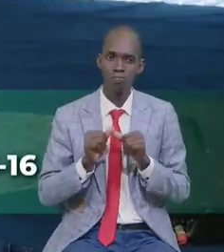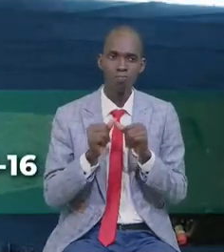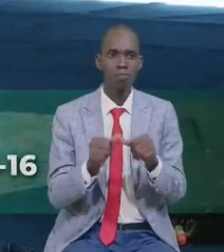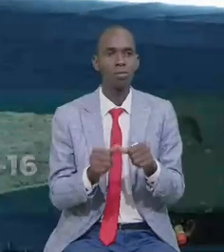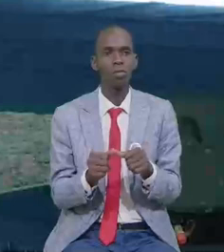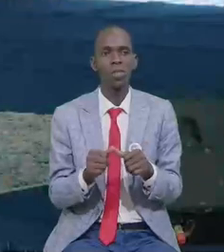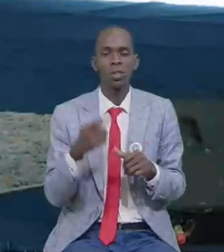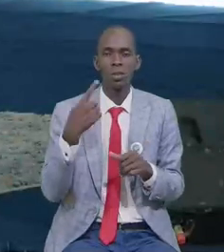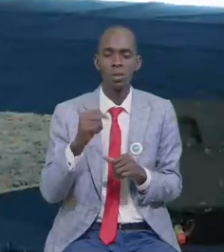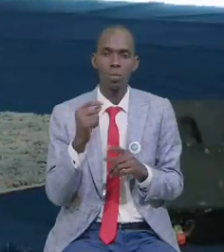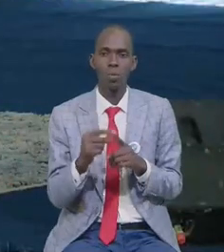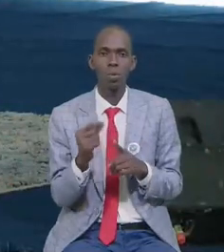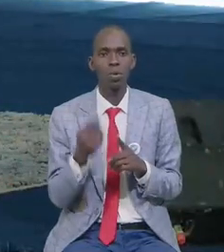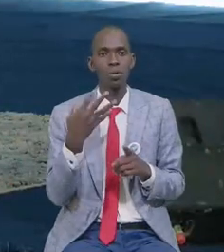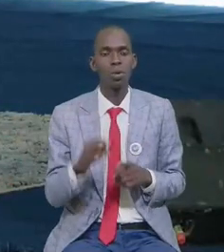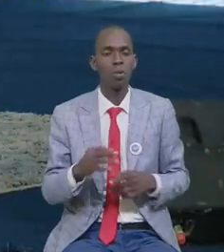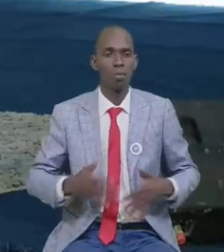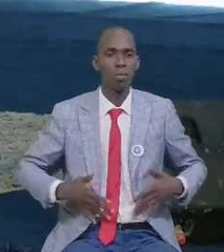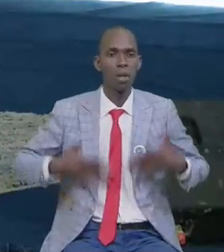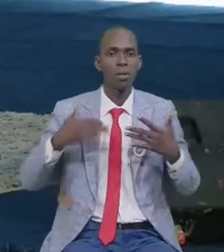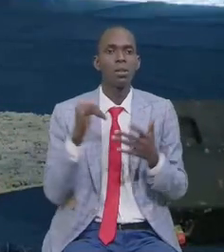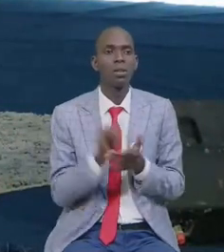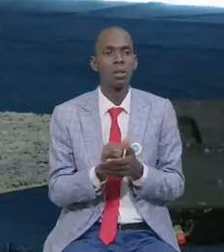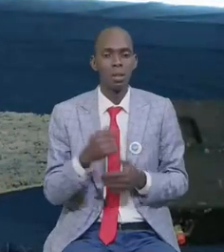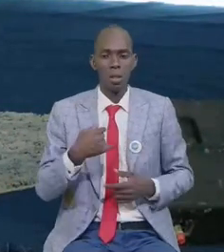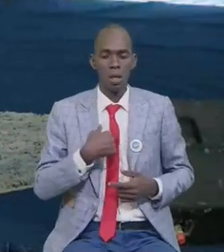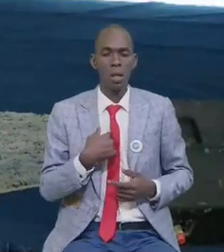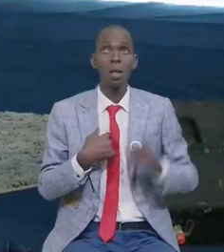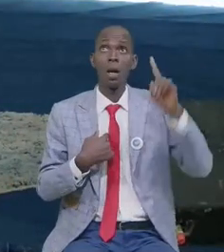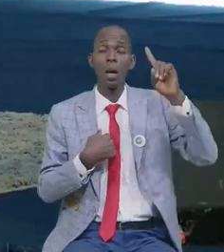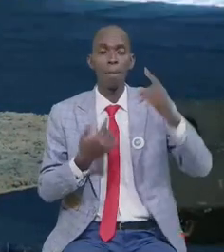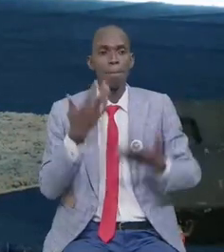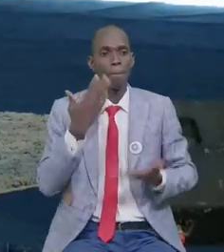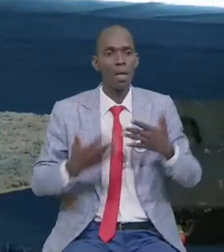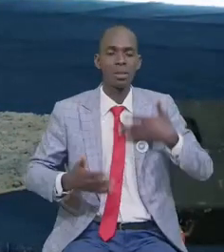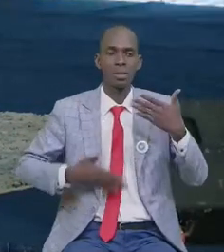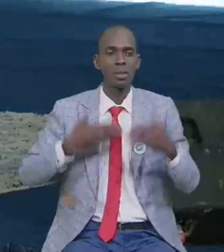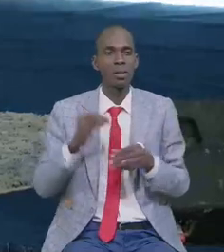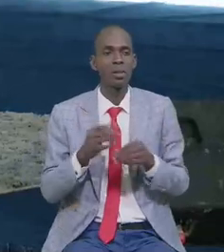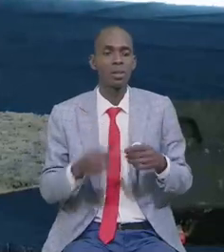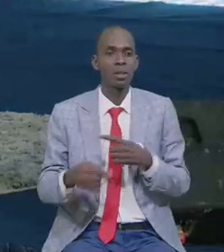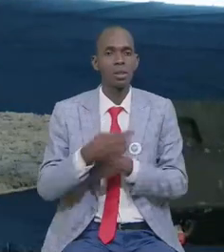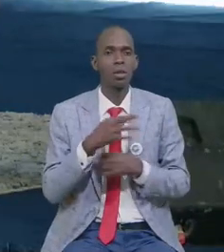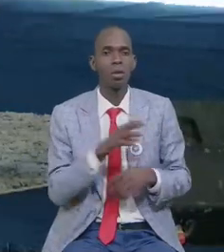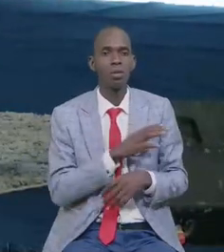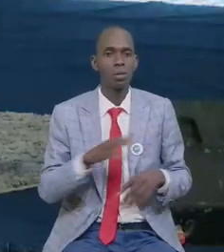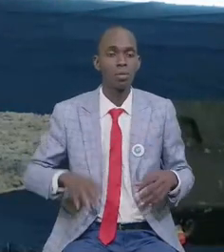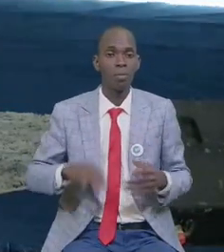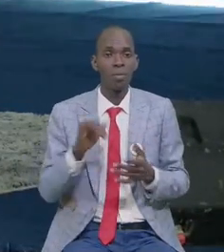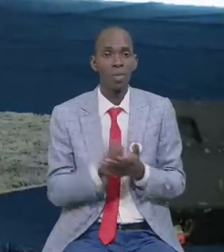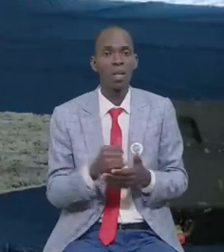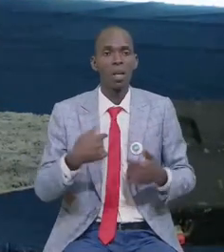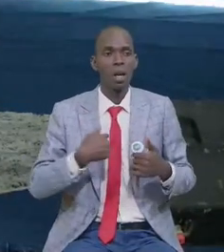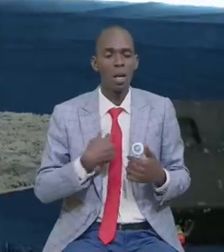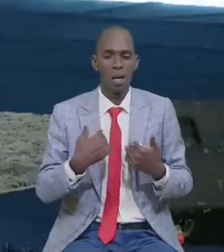vie, et je pourrai me glorifier au jour de Christ de n'avoir pas couru en vain.